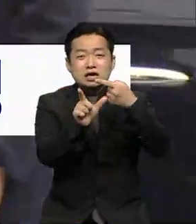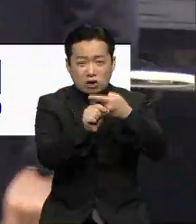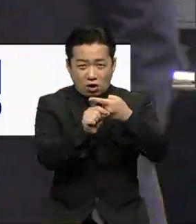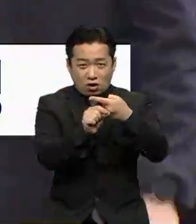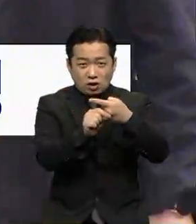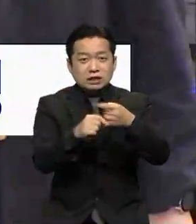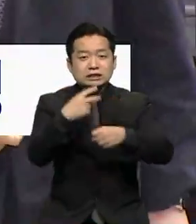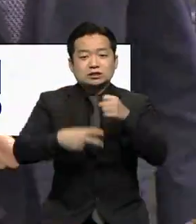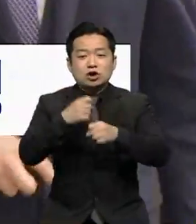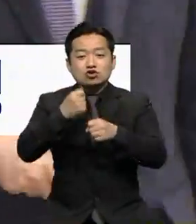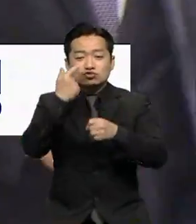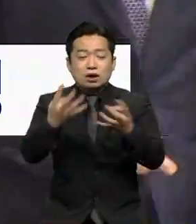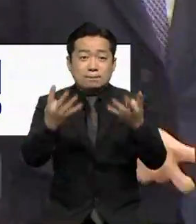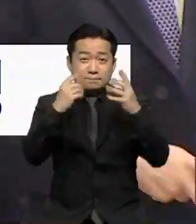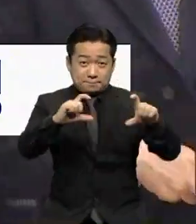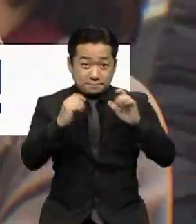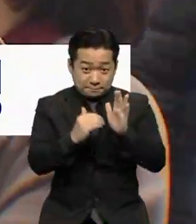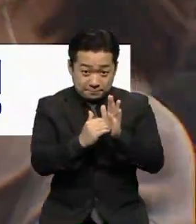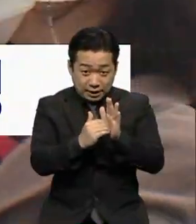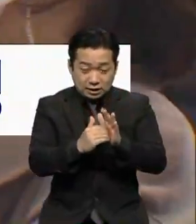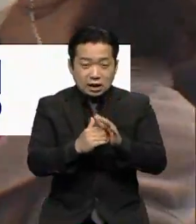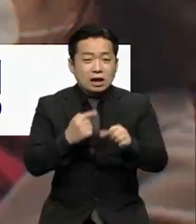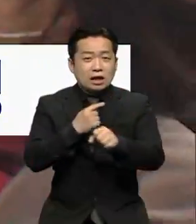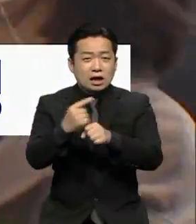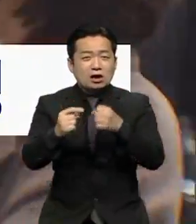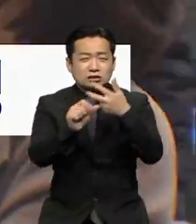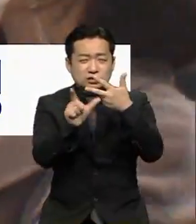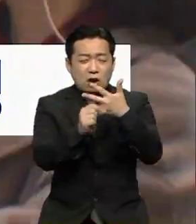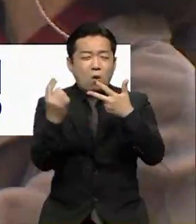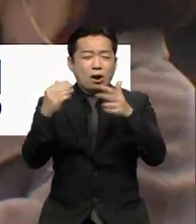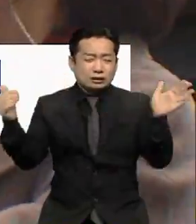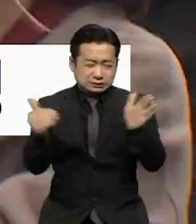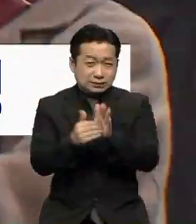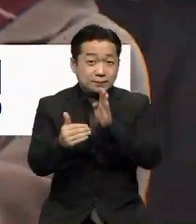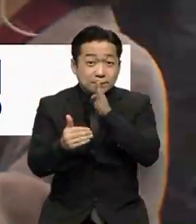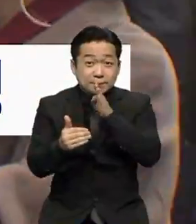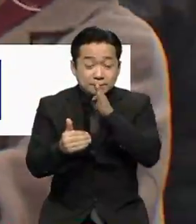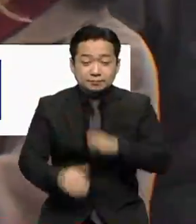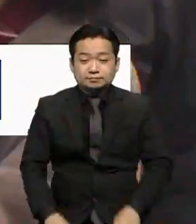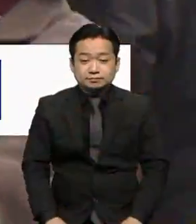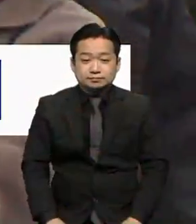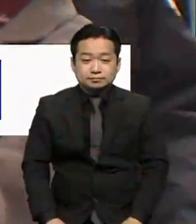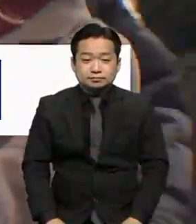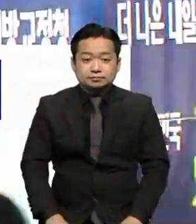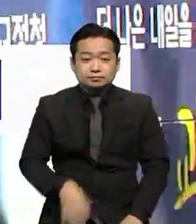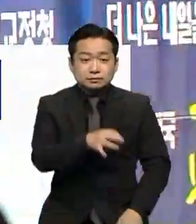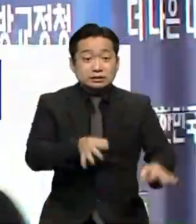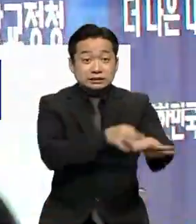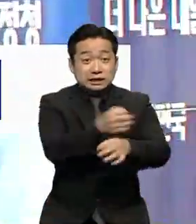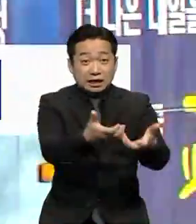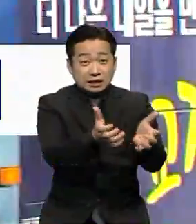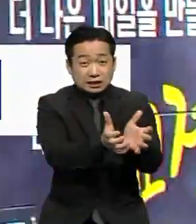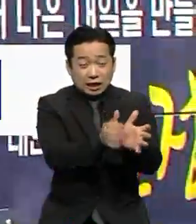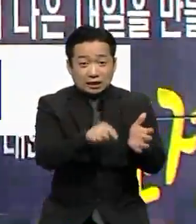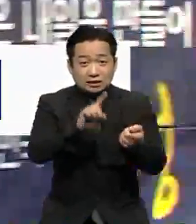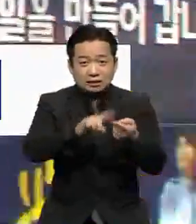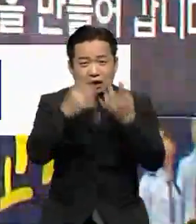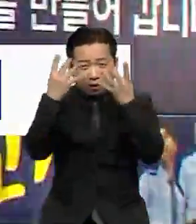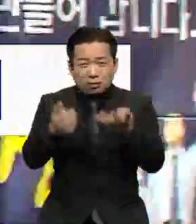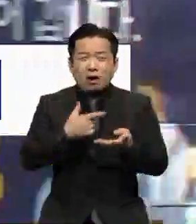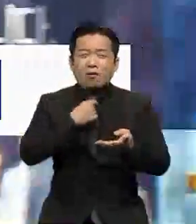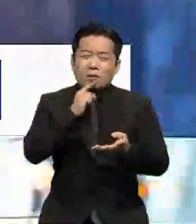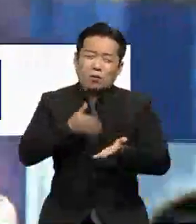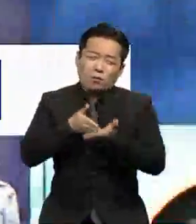확정됐습니다. 형기 만료는 내년 7월입니다. 하지만 재계에서부터 시작된 이 부회장에 대한 석방